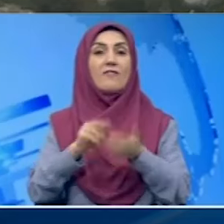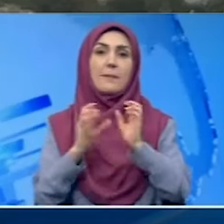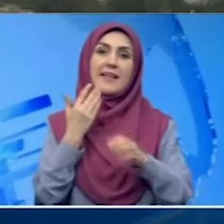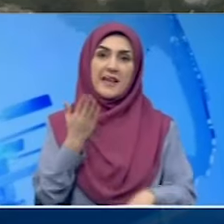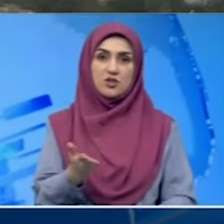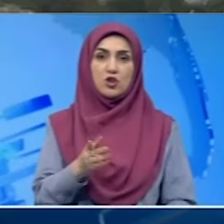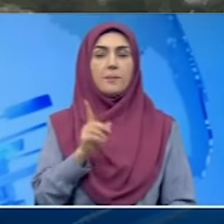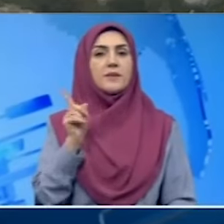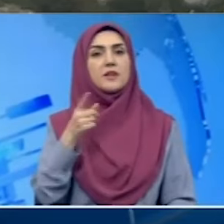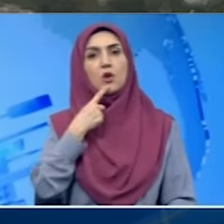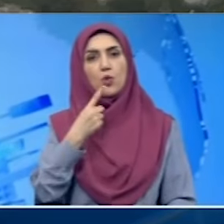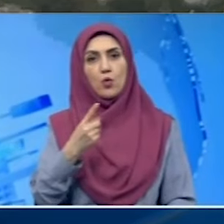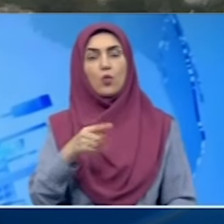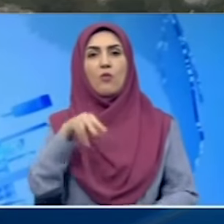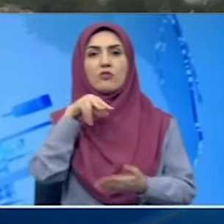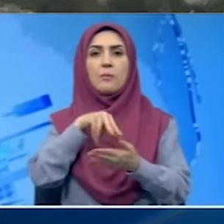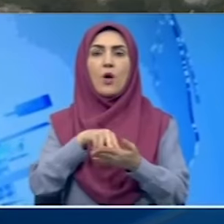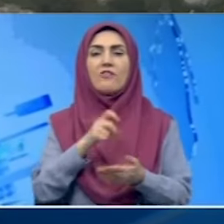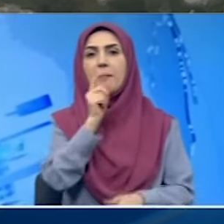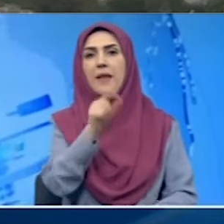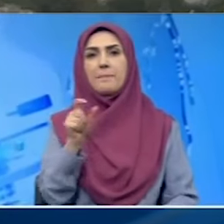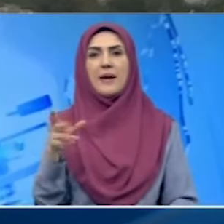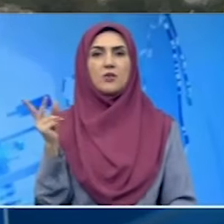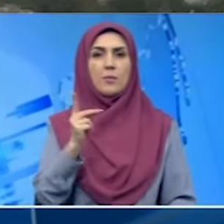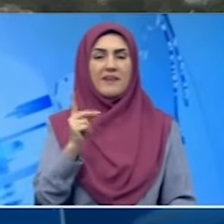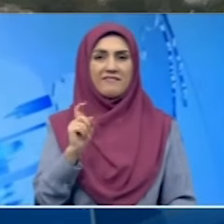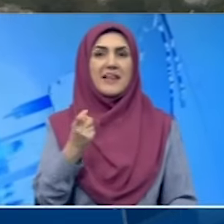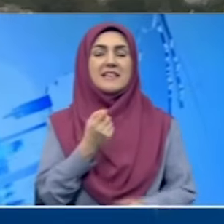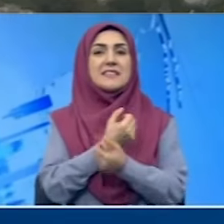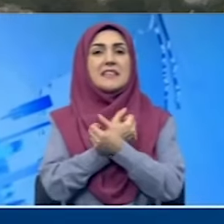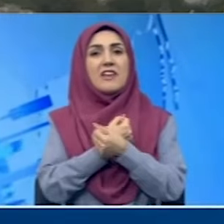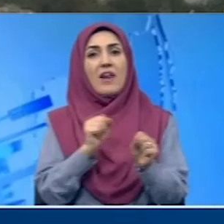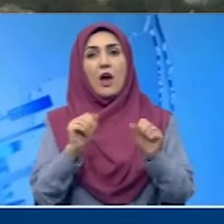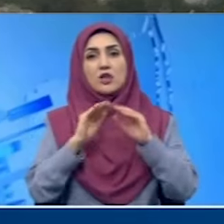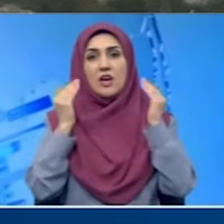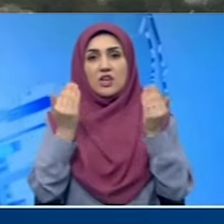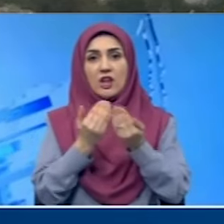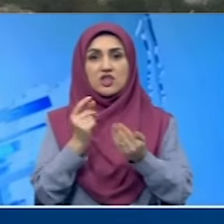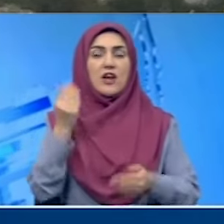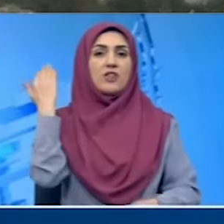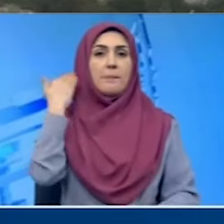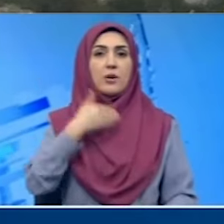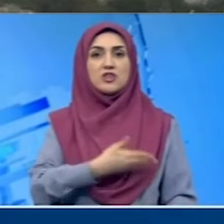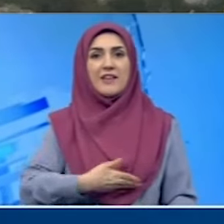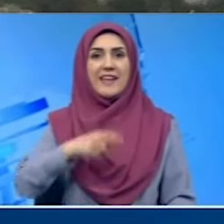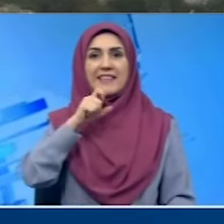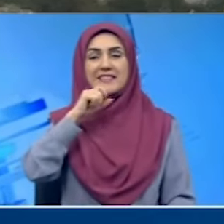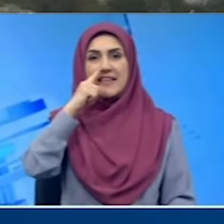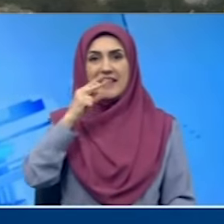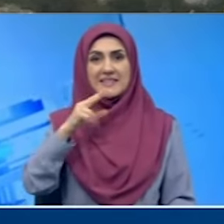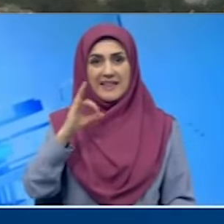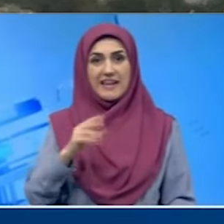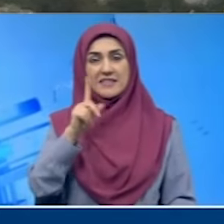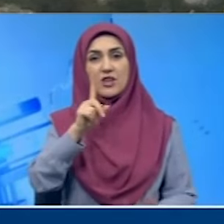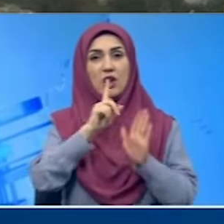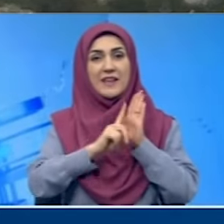از دست دادند گفت ملت و مقاومت لبنان به رغم این تجاوز بر دشمن صهیونیستی پیروز خواهد شد.